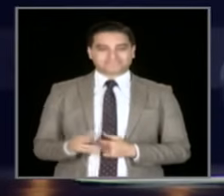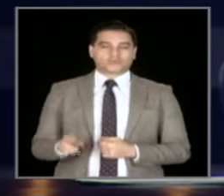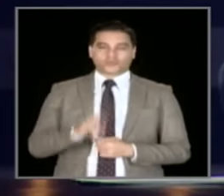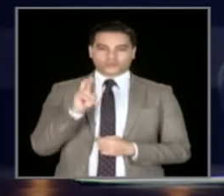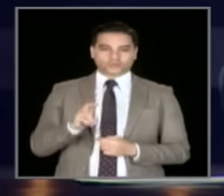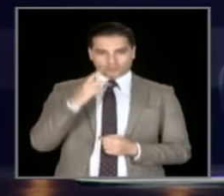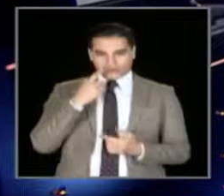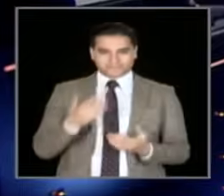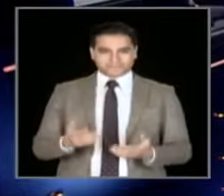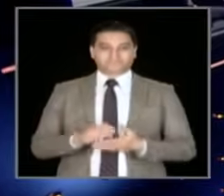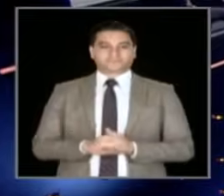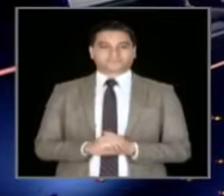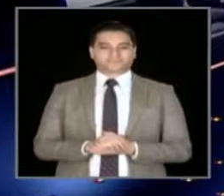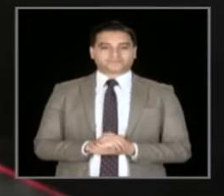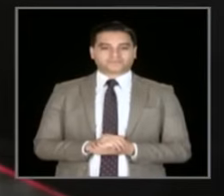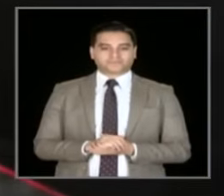والسؤال هو: